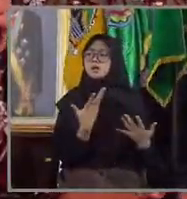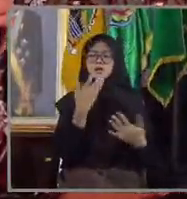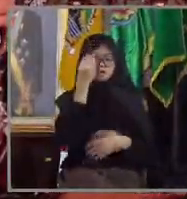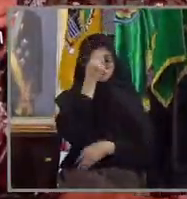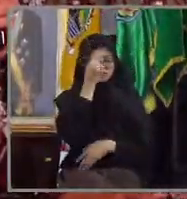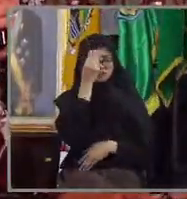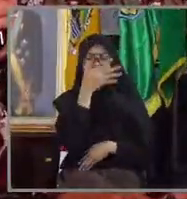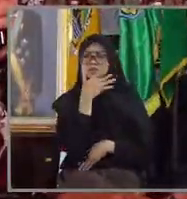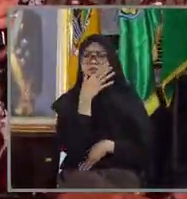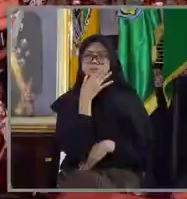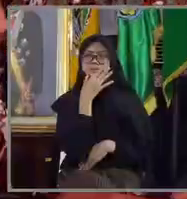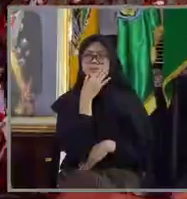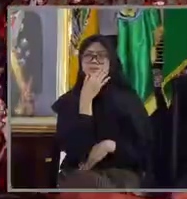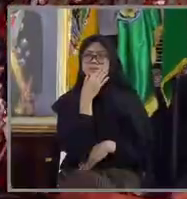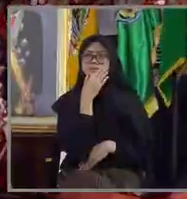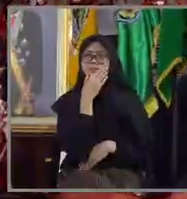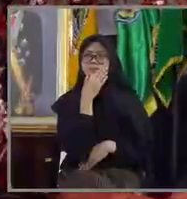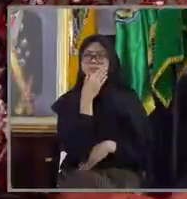setelan